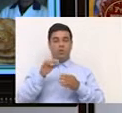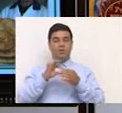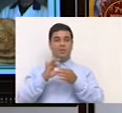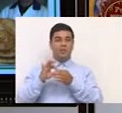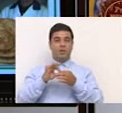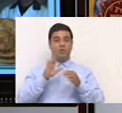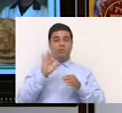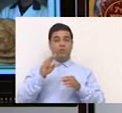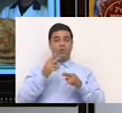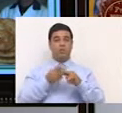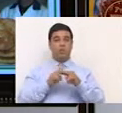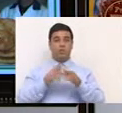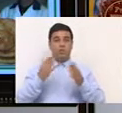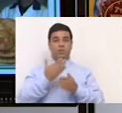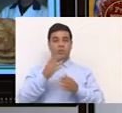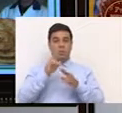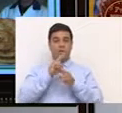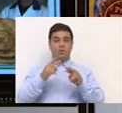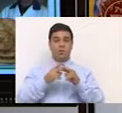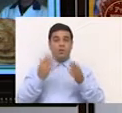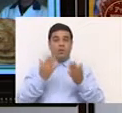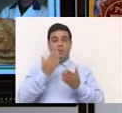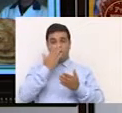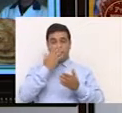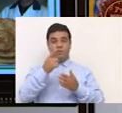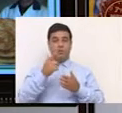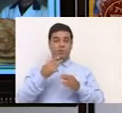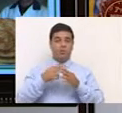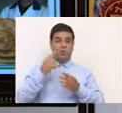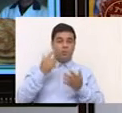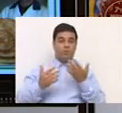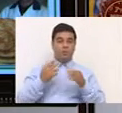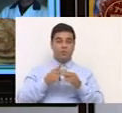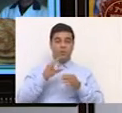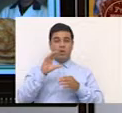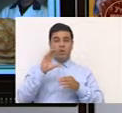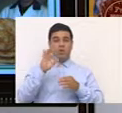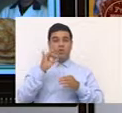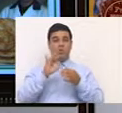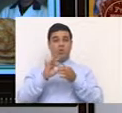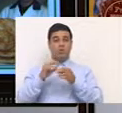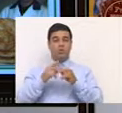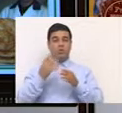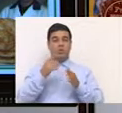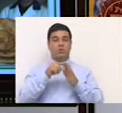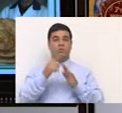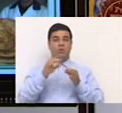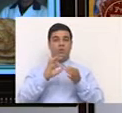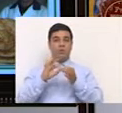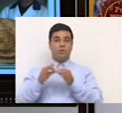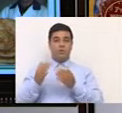он какой. Вы не знаете, какой запах, вы сомневаетесь. Союз немножко отличается от того, что вы видели в первом